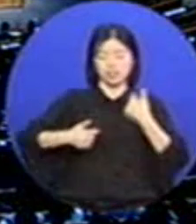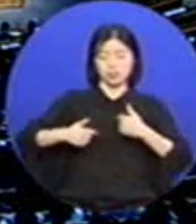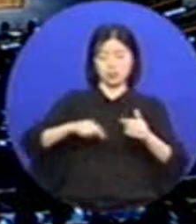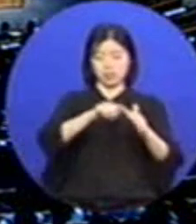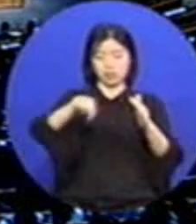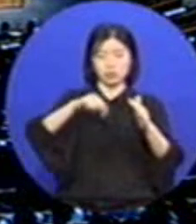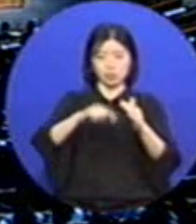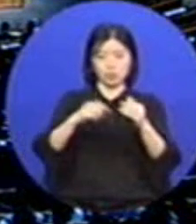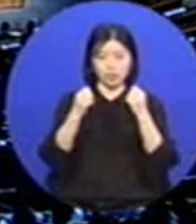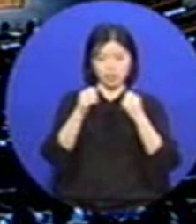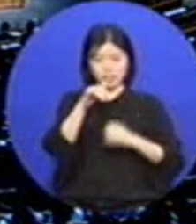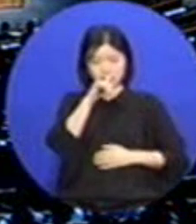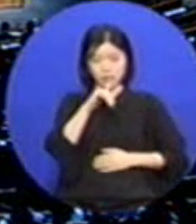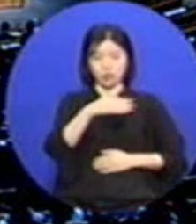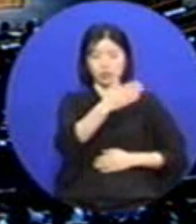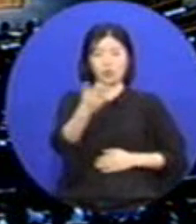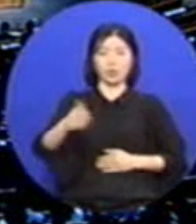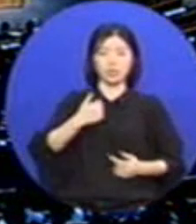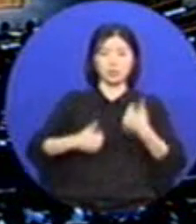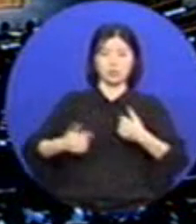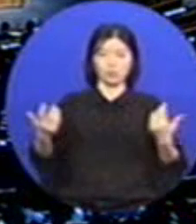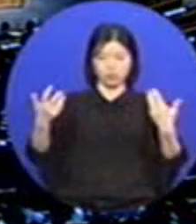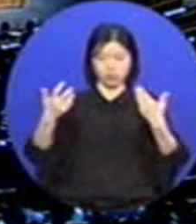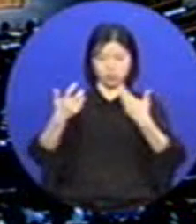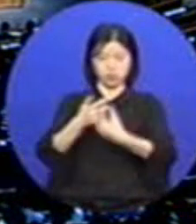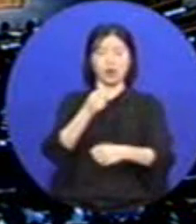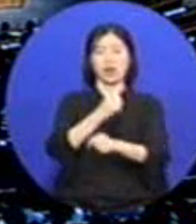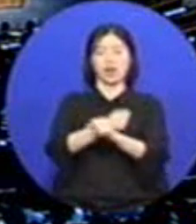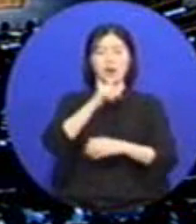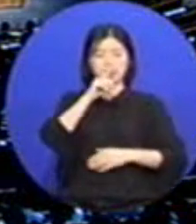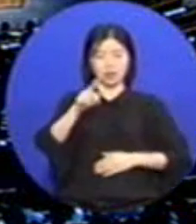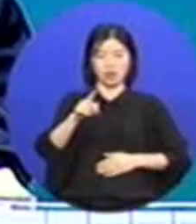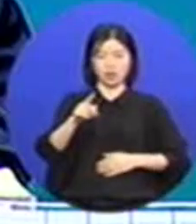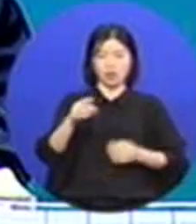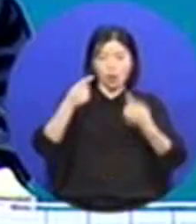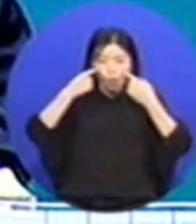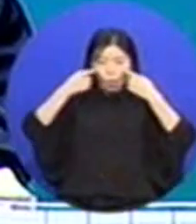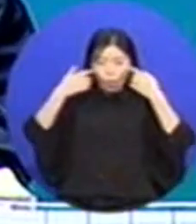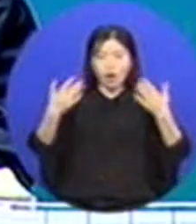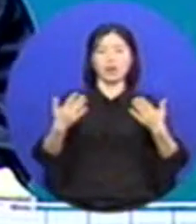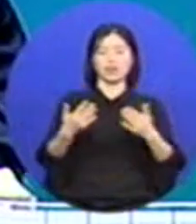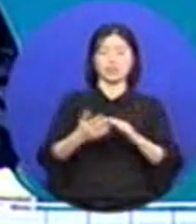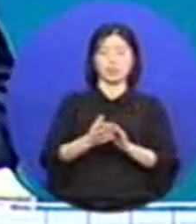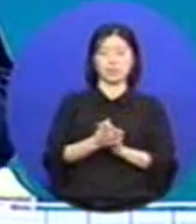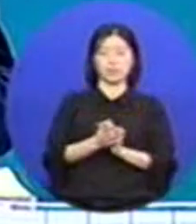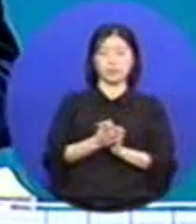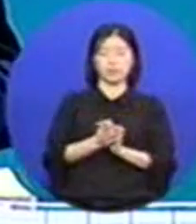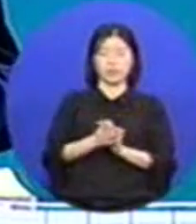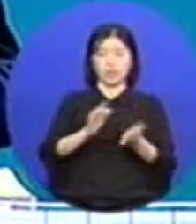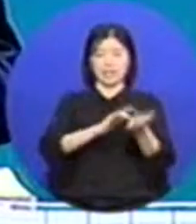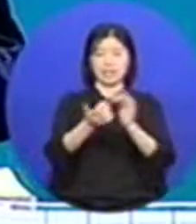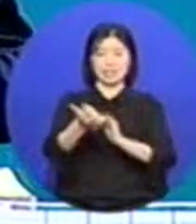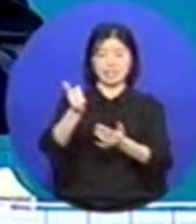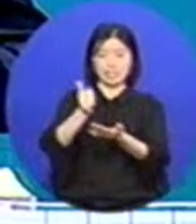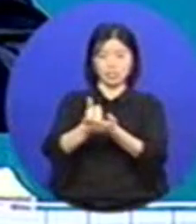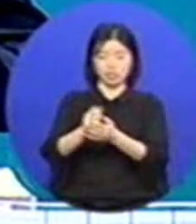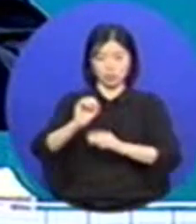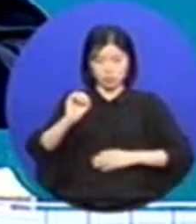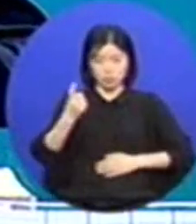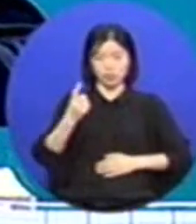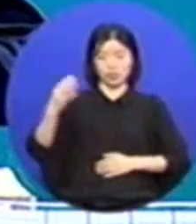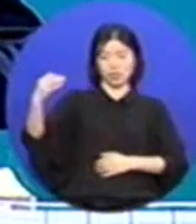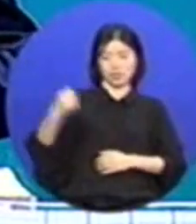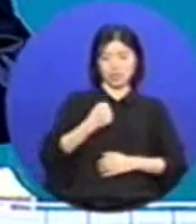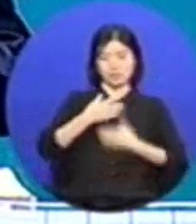너희 기쁨을 충만하게 하려 합니다 정확하 세요 예수님으로 인하여 얻은 평안